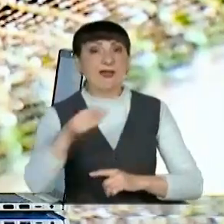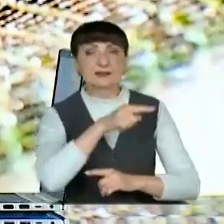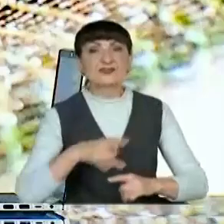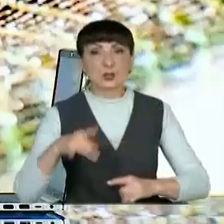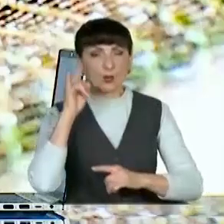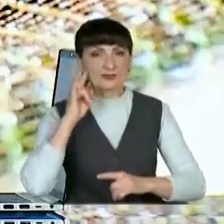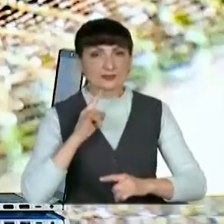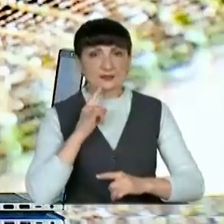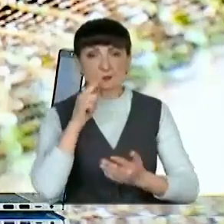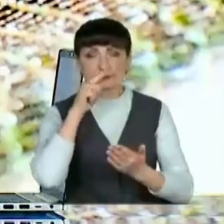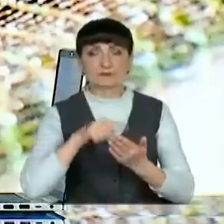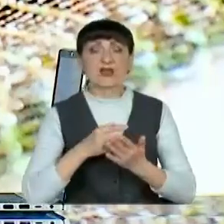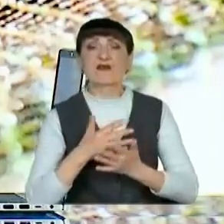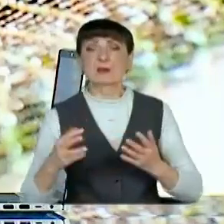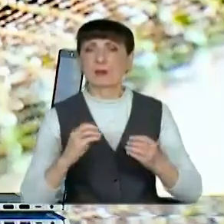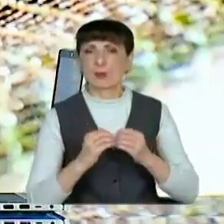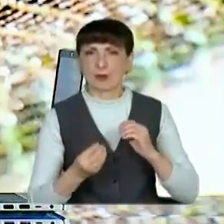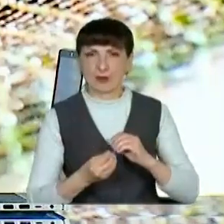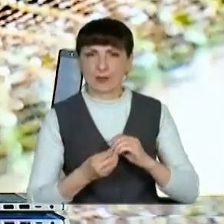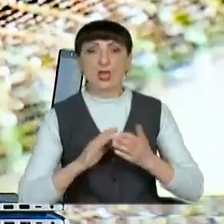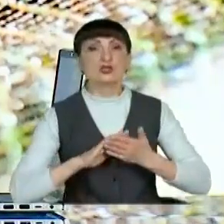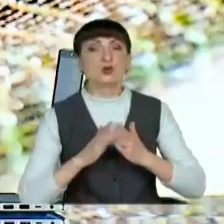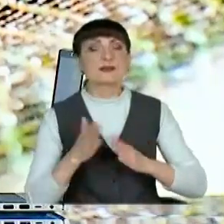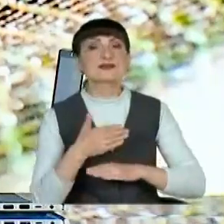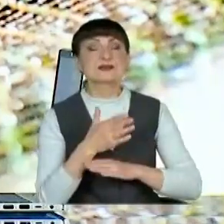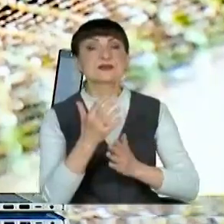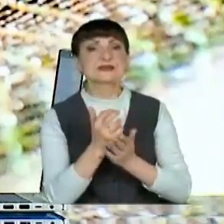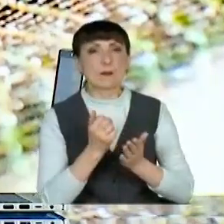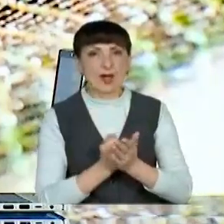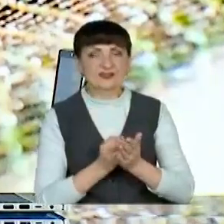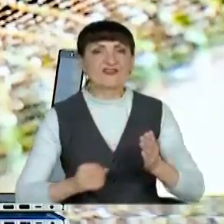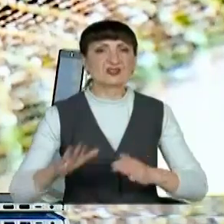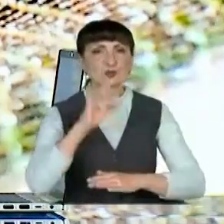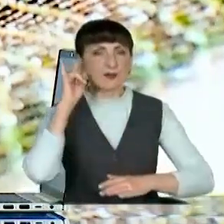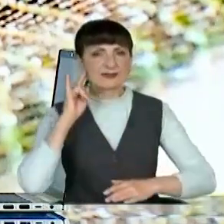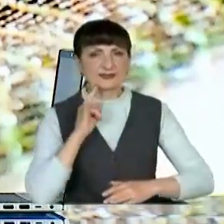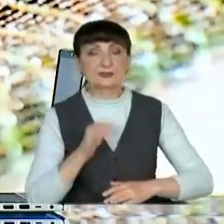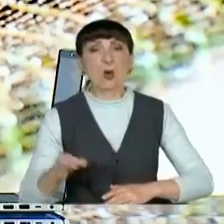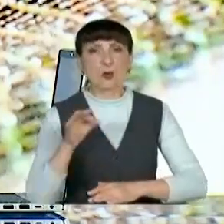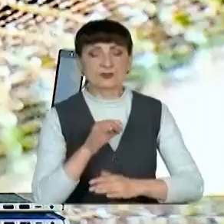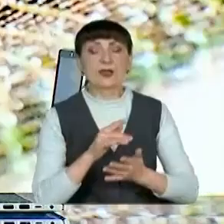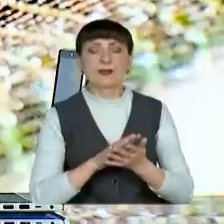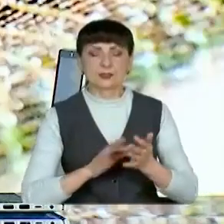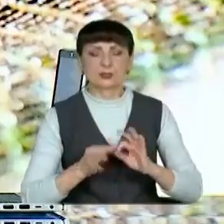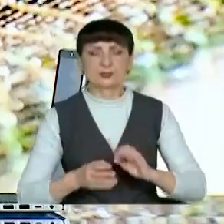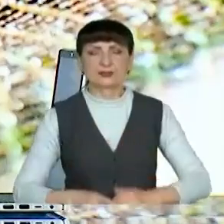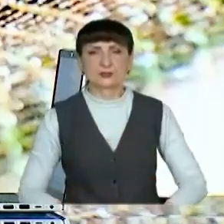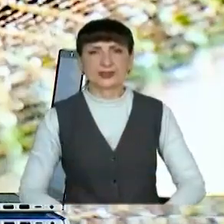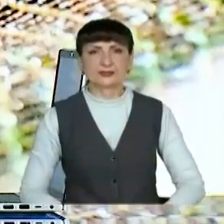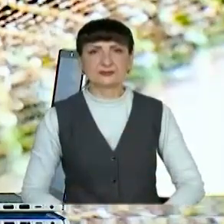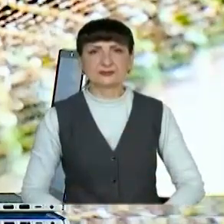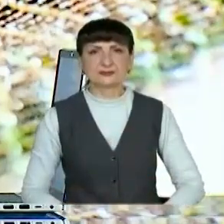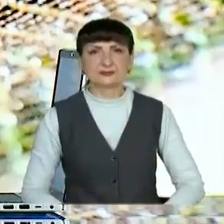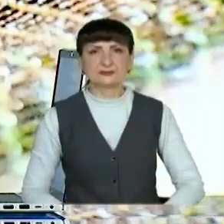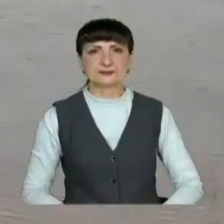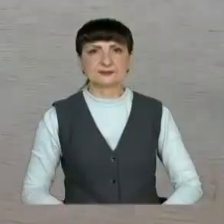регионах Казахстана сталкивается с рядом проблем. О ситуации с рыбными запасами в Восточно-Казахстанской области расскажет Руслан Мухамедияров.